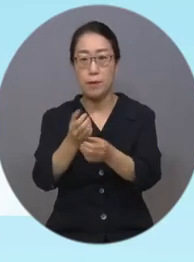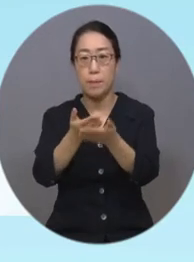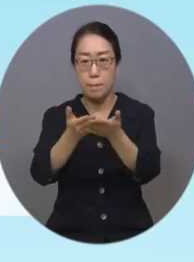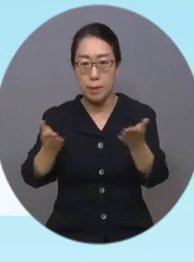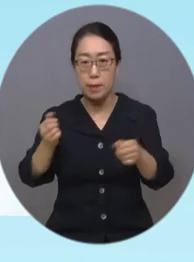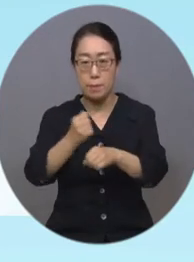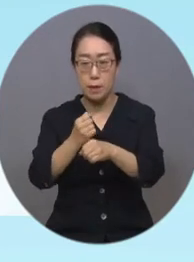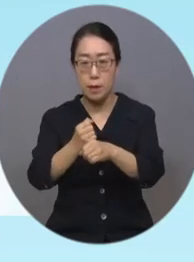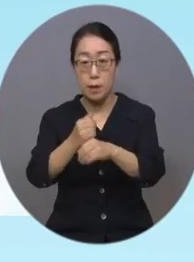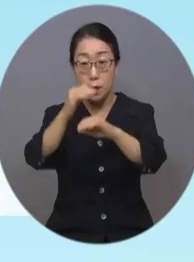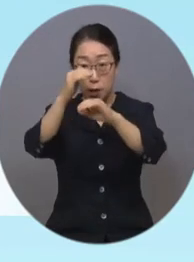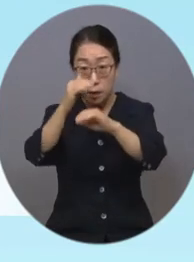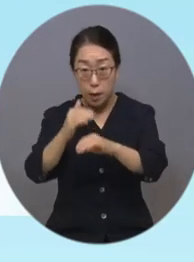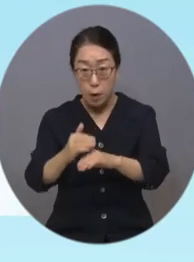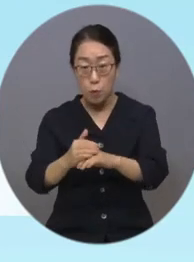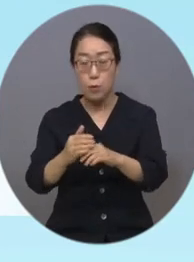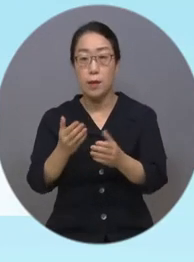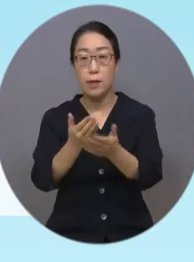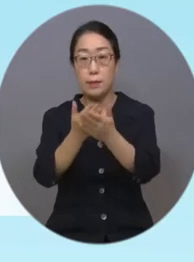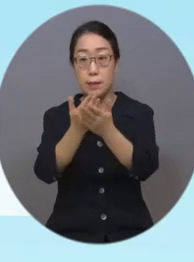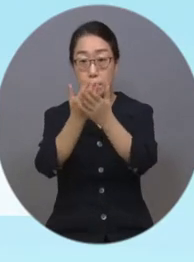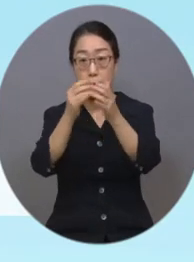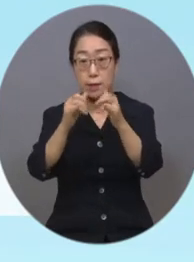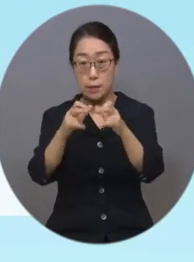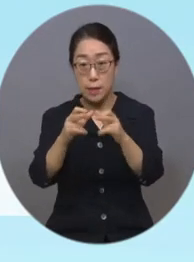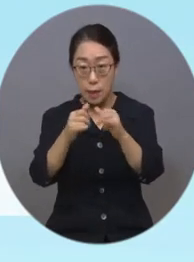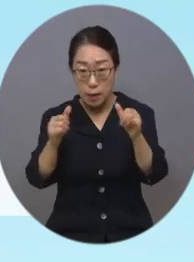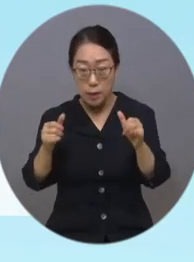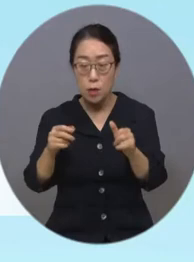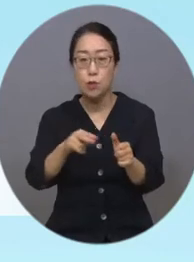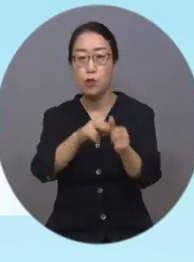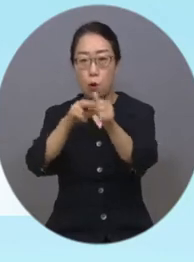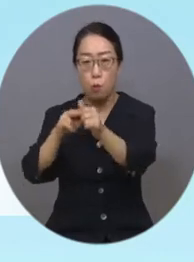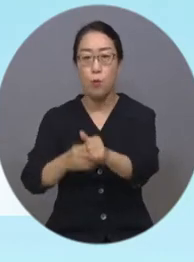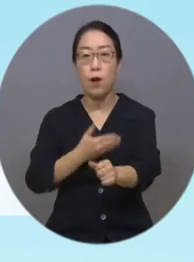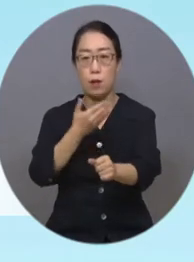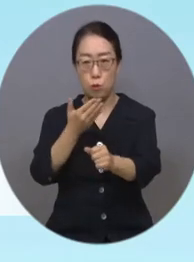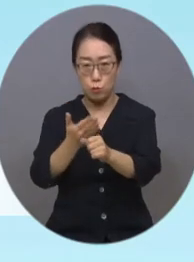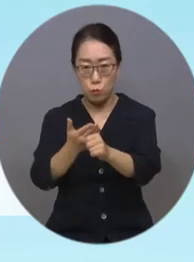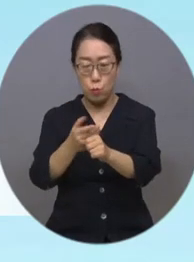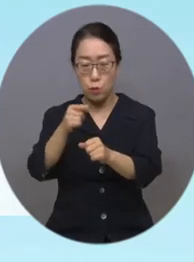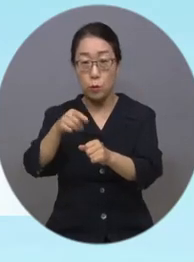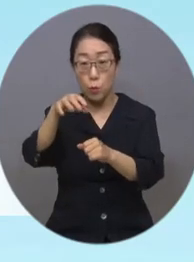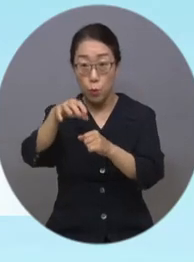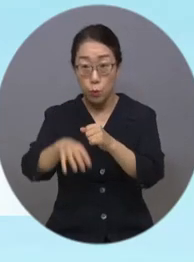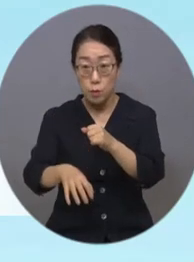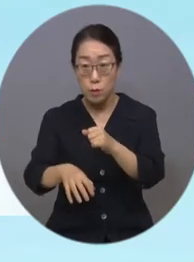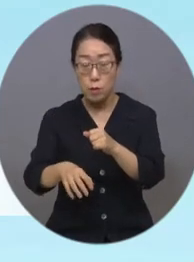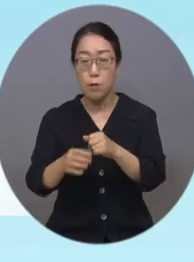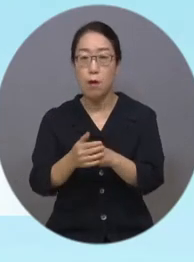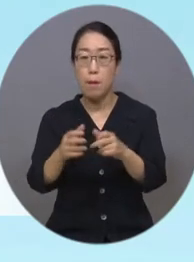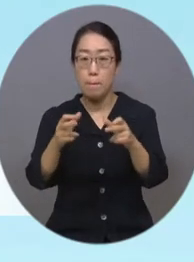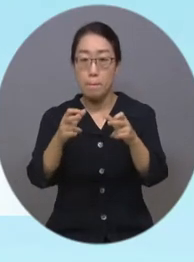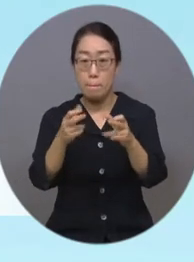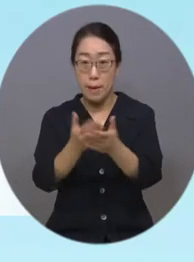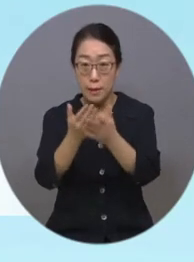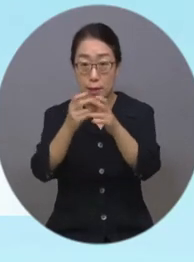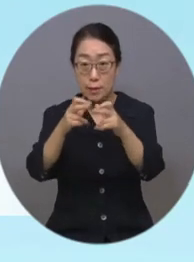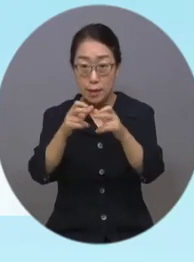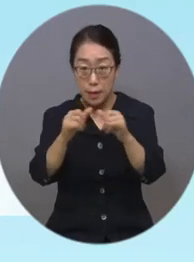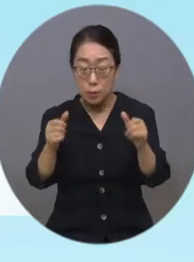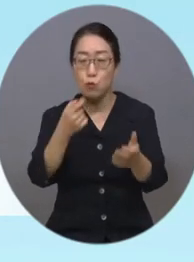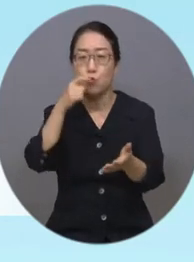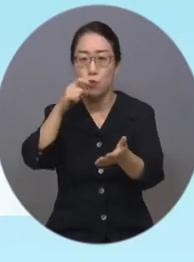자료는 발달장애인에게 코로나19 예방접종에 대한 정보를 제공하고 현장에서 발달장애인을 대상으로 쉬운